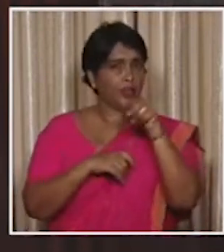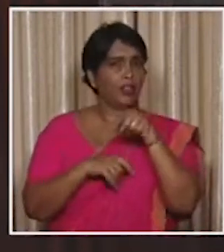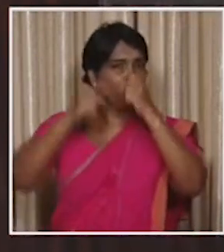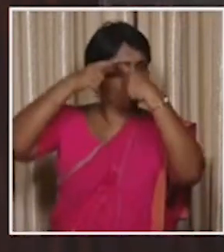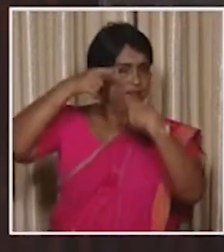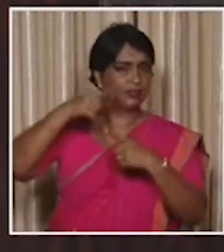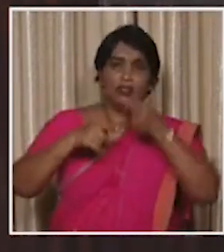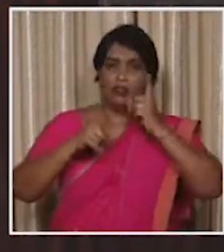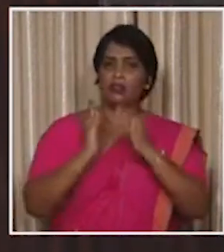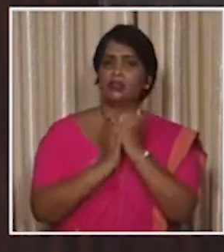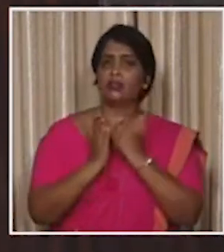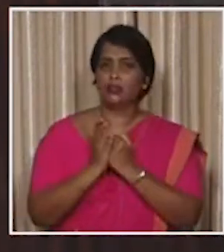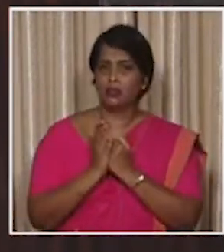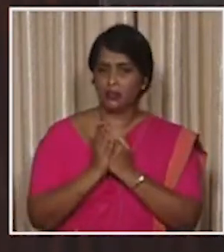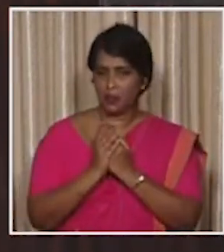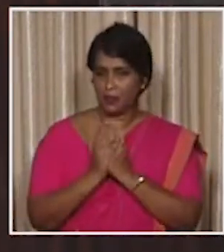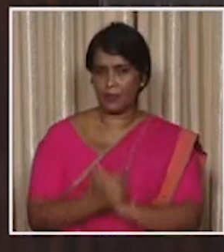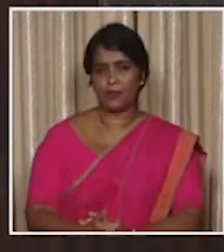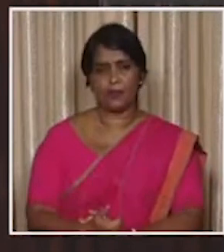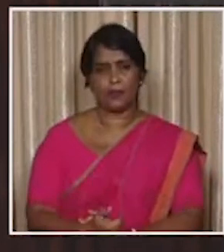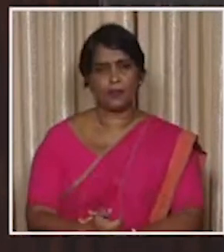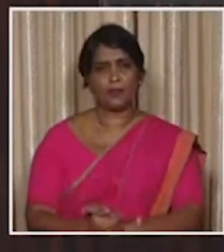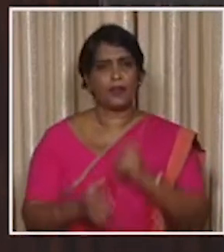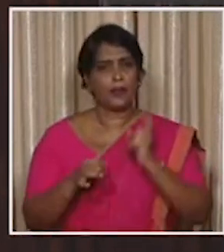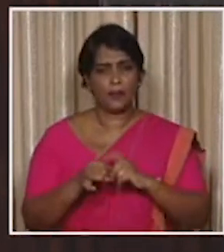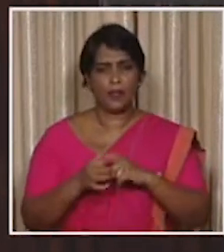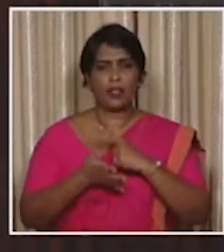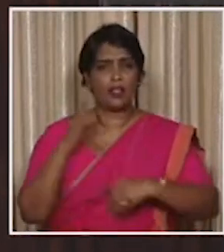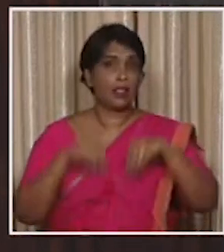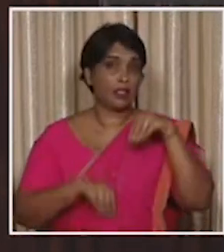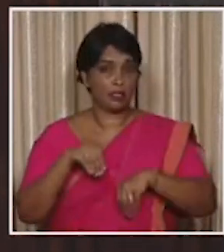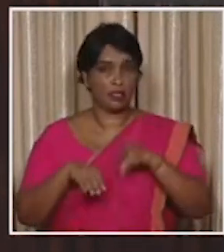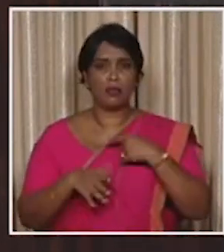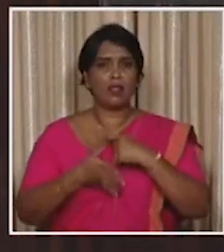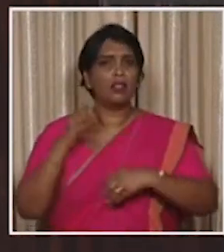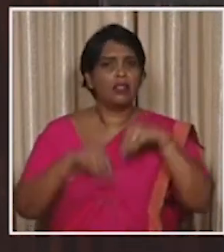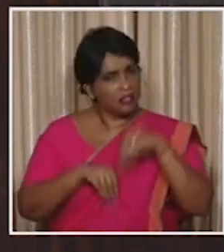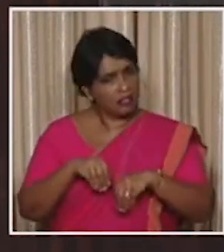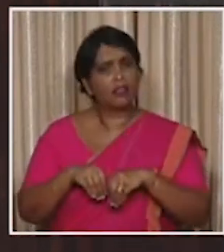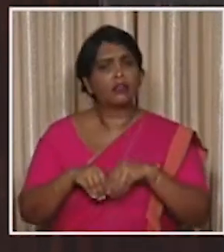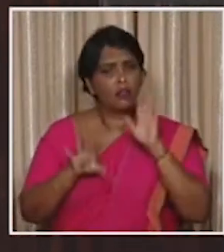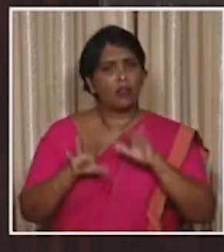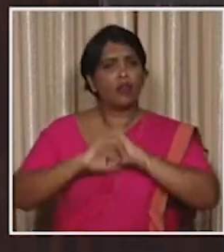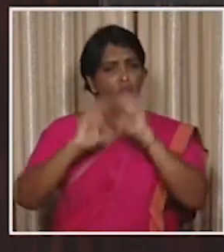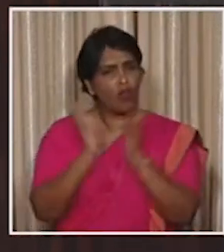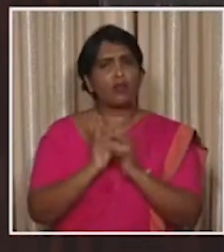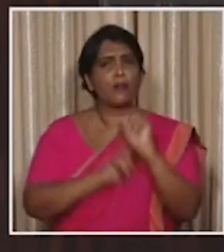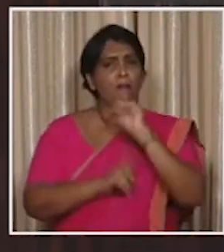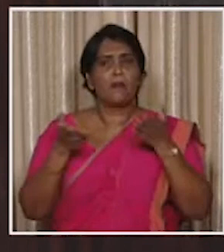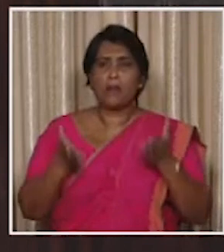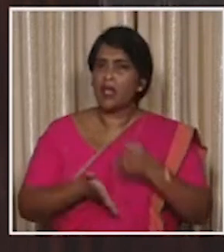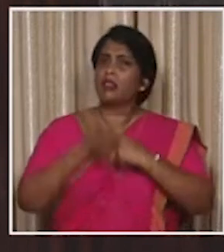Sir, yam prasne ak kahana kota garu emathuma kiyuwa me prasne api deshapalane karanawai kiyala. Deshapalane tamai, sir. Me okkama me